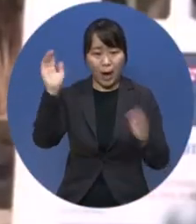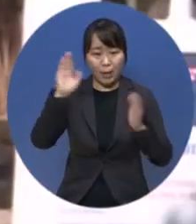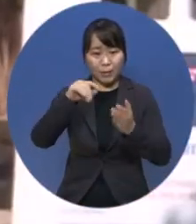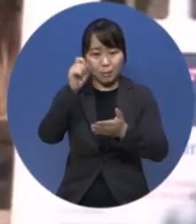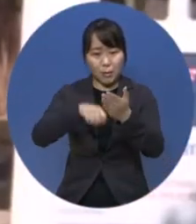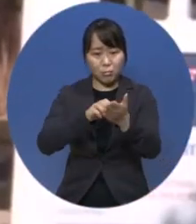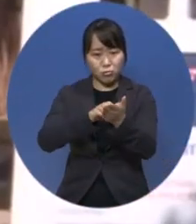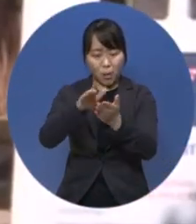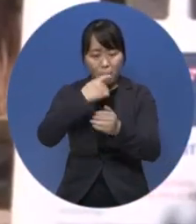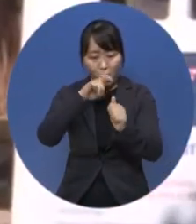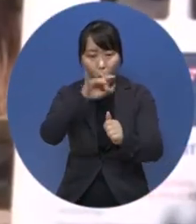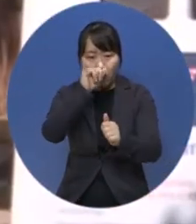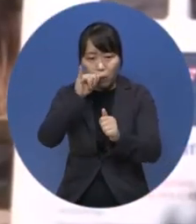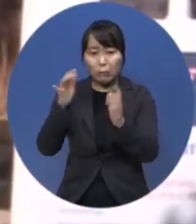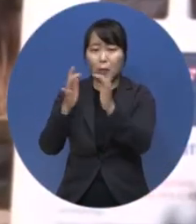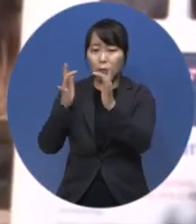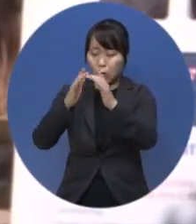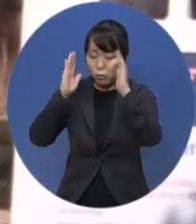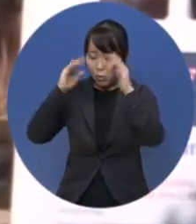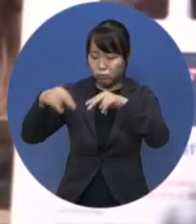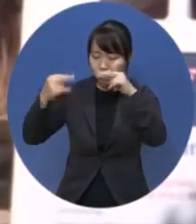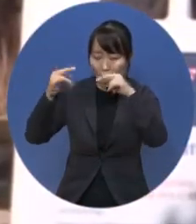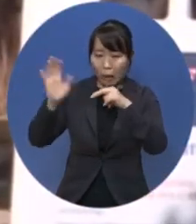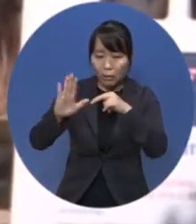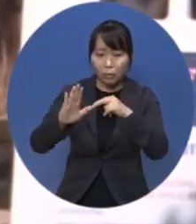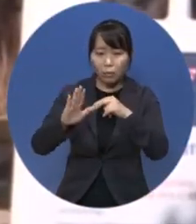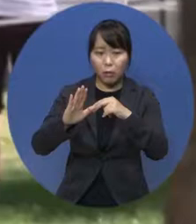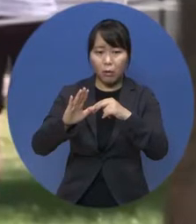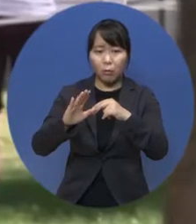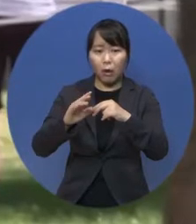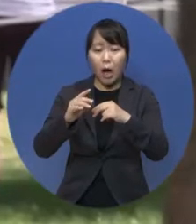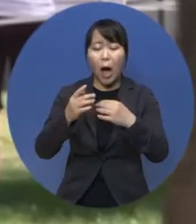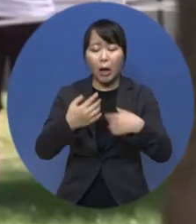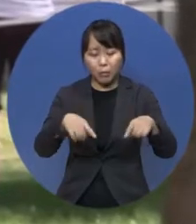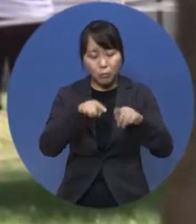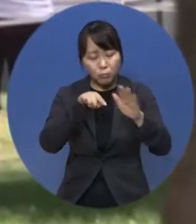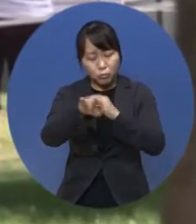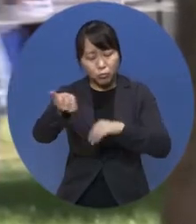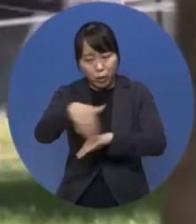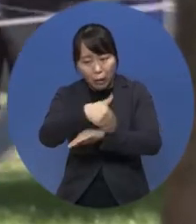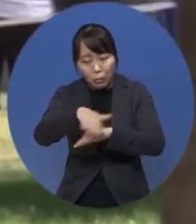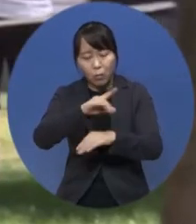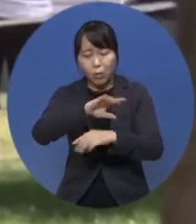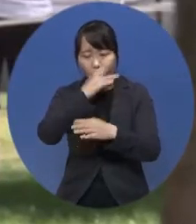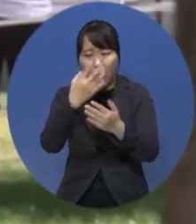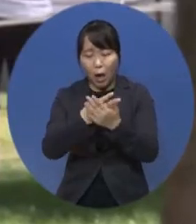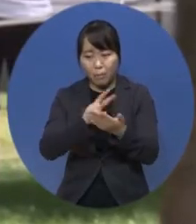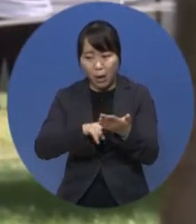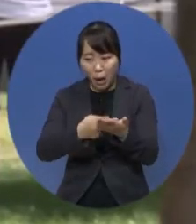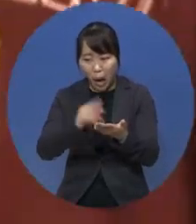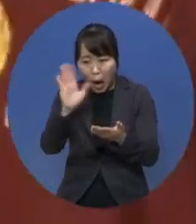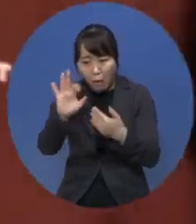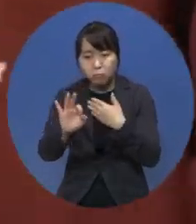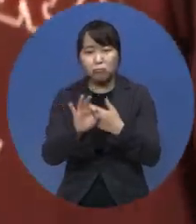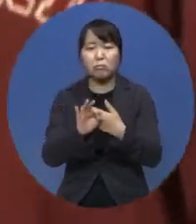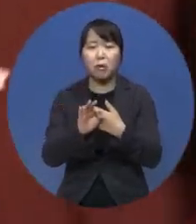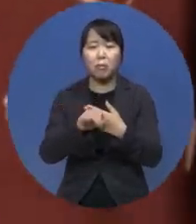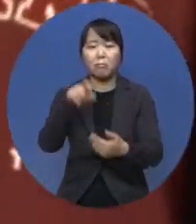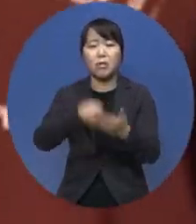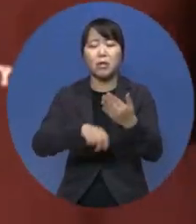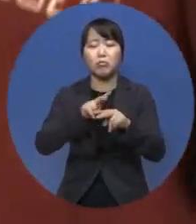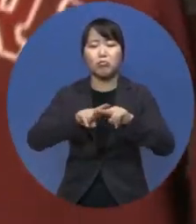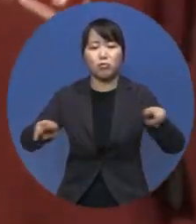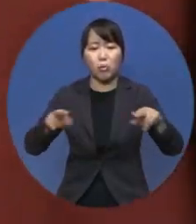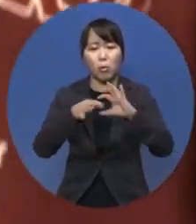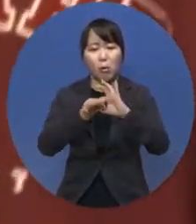나오고 온라인 비드맨 수업에서 대면 수업을 병행하지 않을 경우 비자가 취소될 수 있다는 발표로 하버드를 비롯한